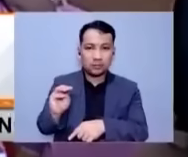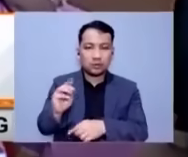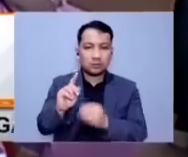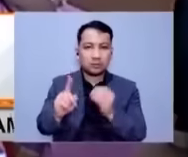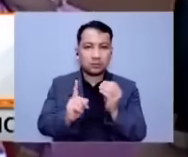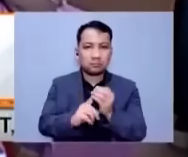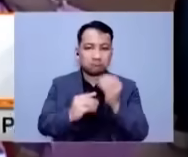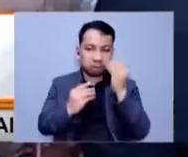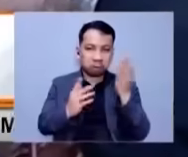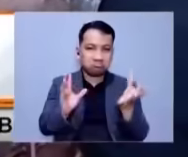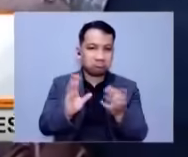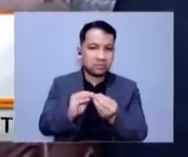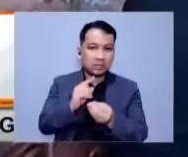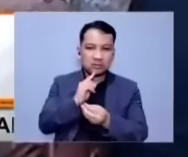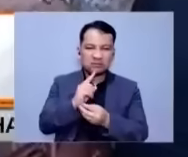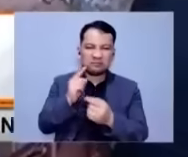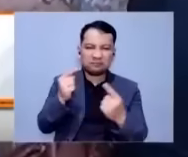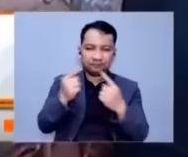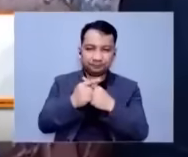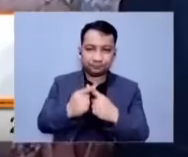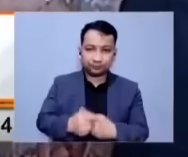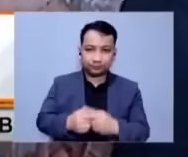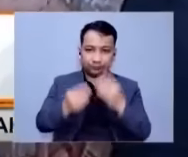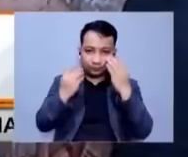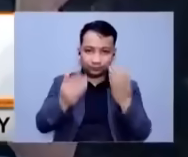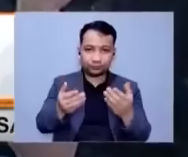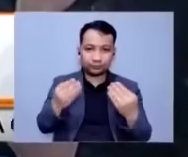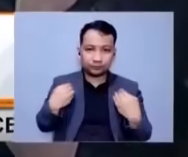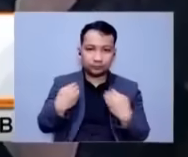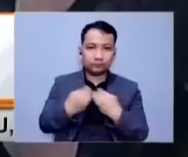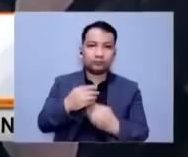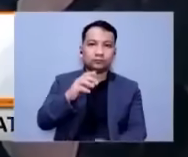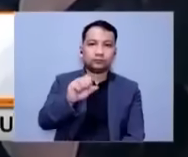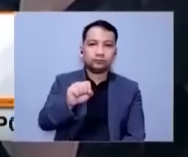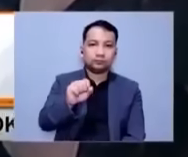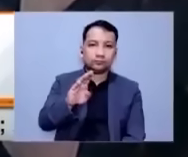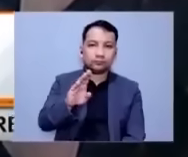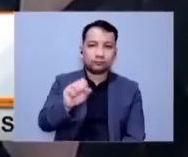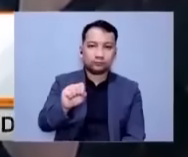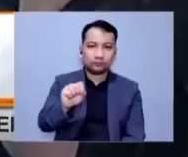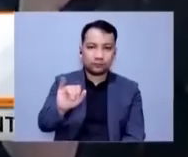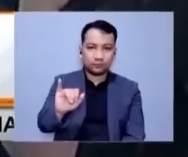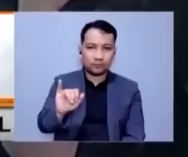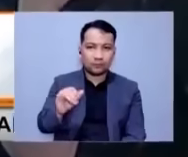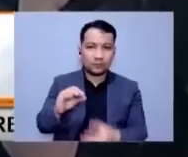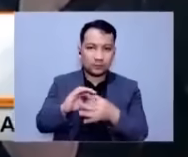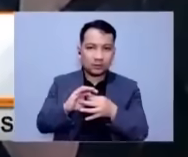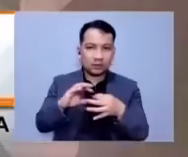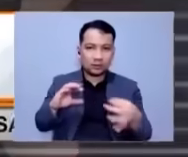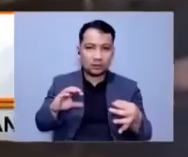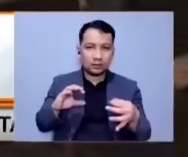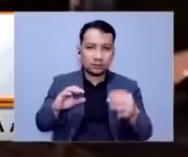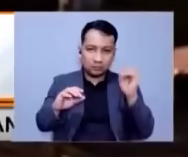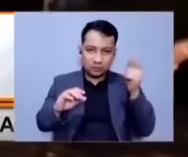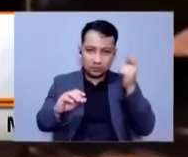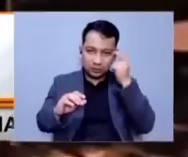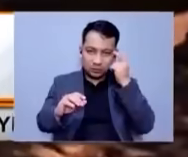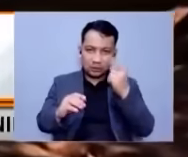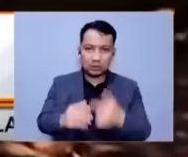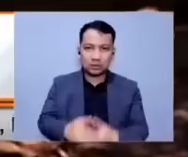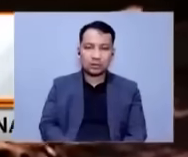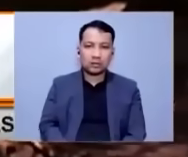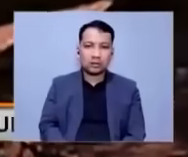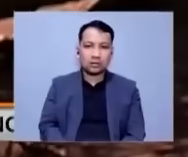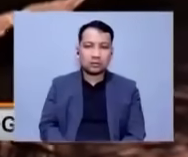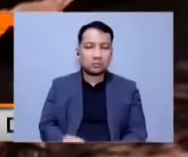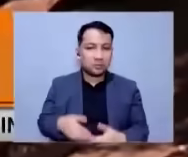ng mga kontrobersya, iginiit ng mga miyembro ng SBSI na hindi sila humihiwalay mula sa pamahalaan. Pagmamalaki